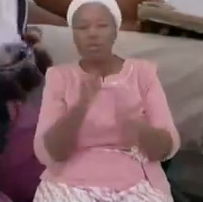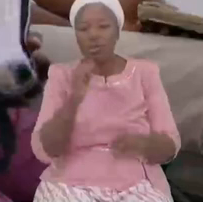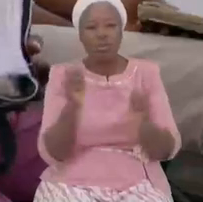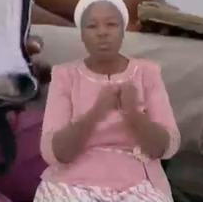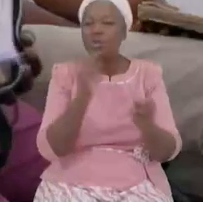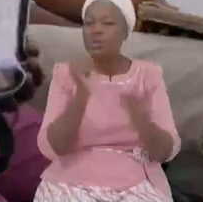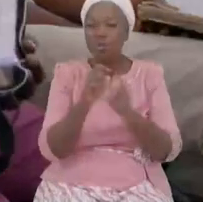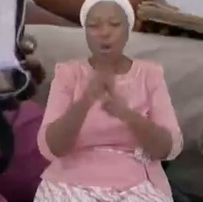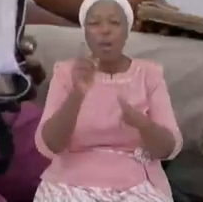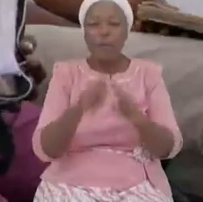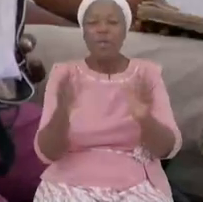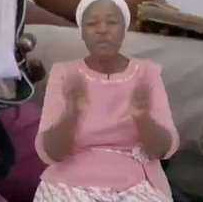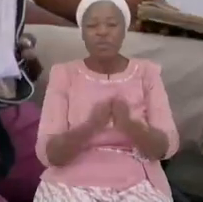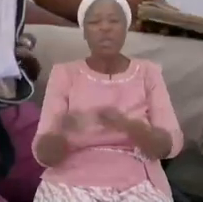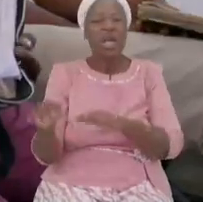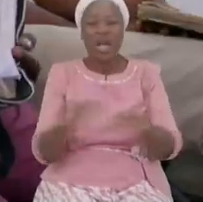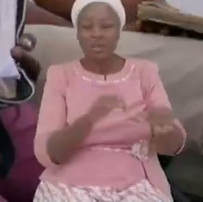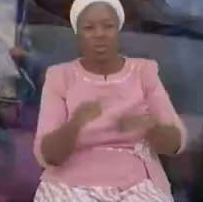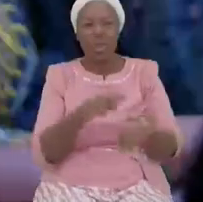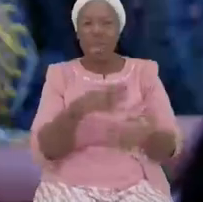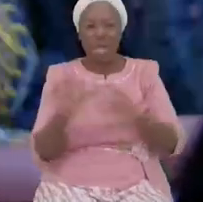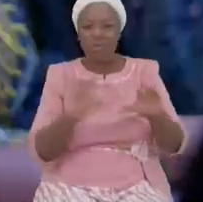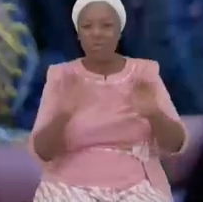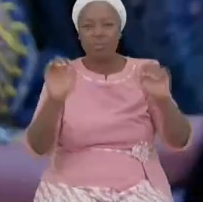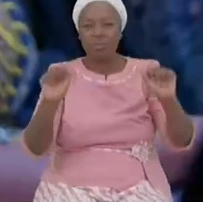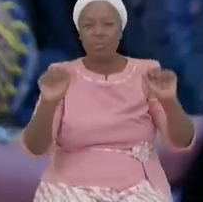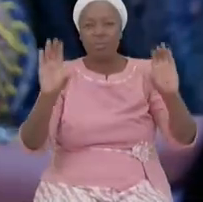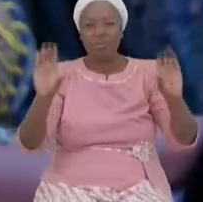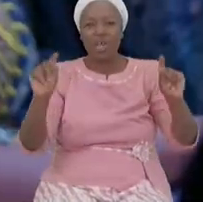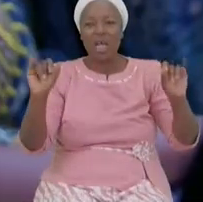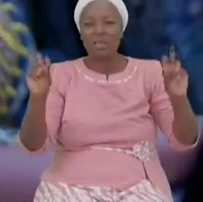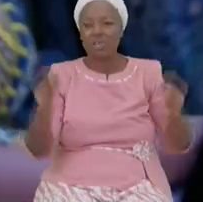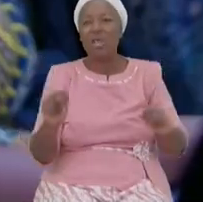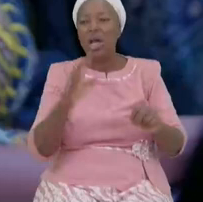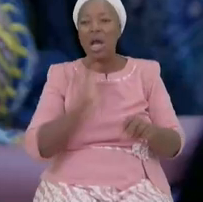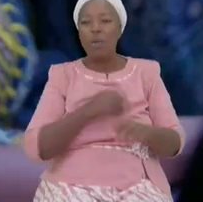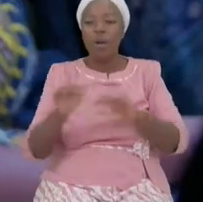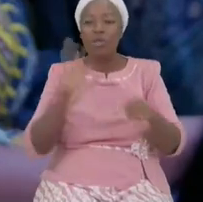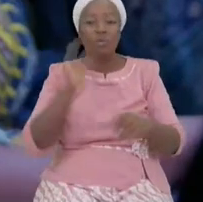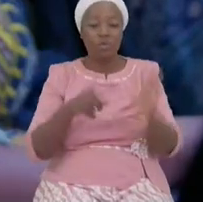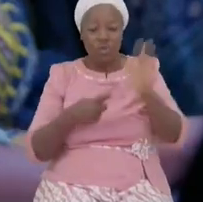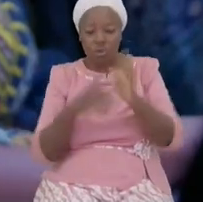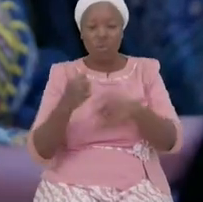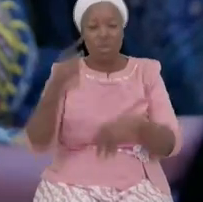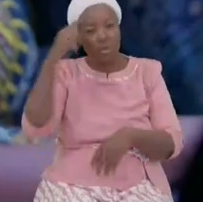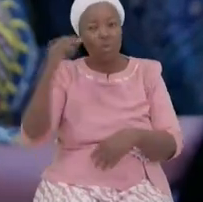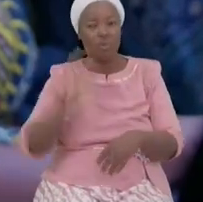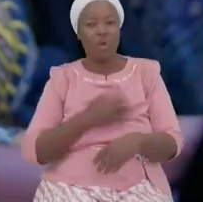mais par action. Nos actions vont montrer les pensées de nos cœurs, nos